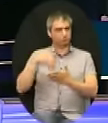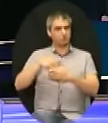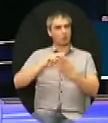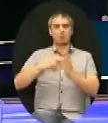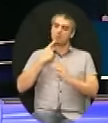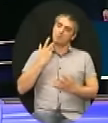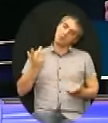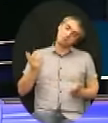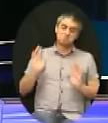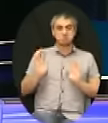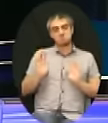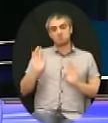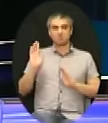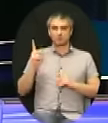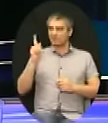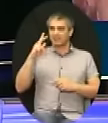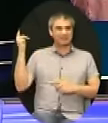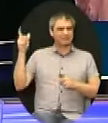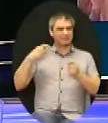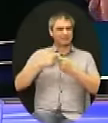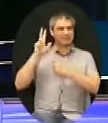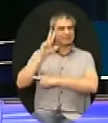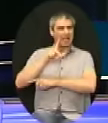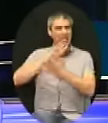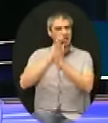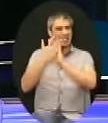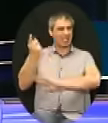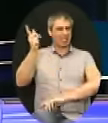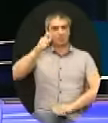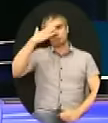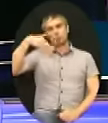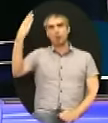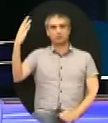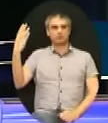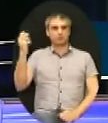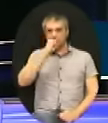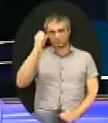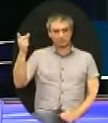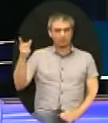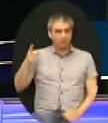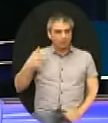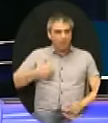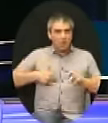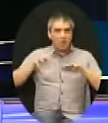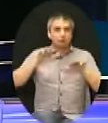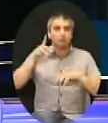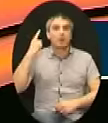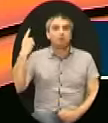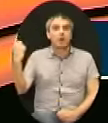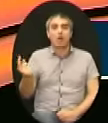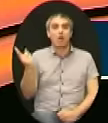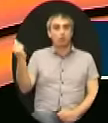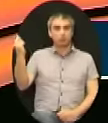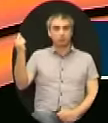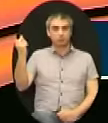הפוליטית אומרים וניצבים מסביבו, את הצל שנהפך לאיזושהי דמות, ויותר מכל, ראש ממשלה